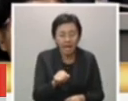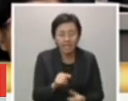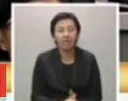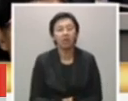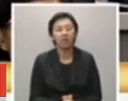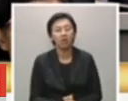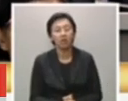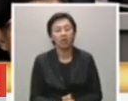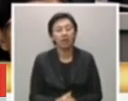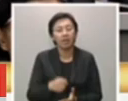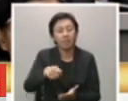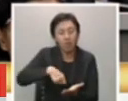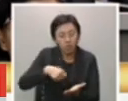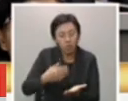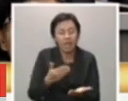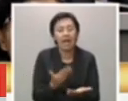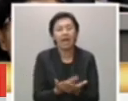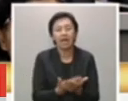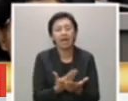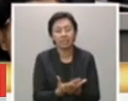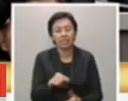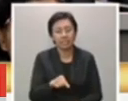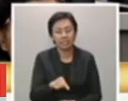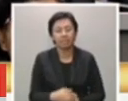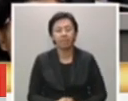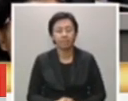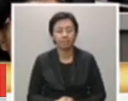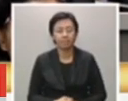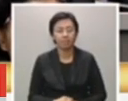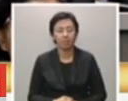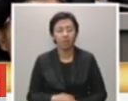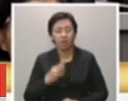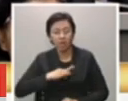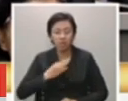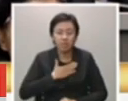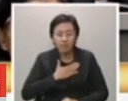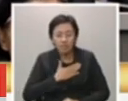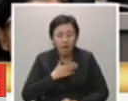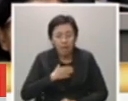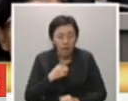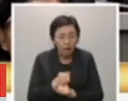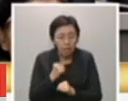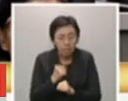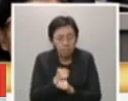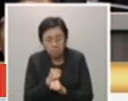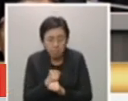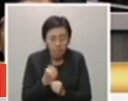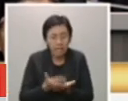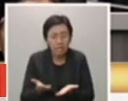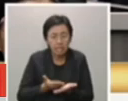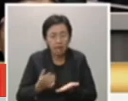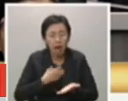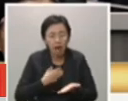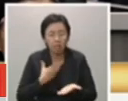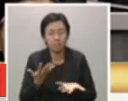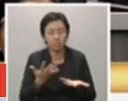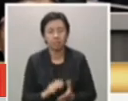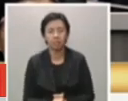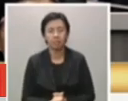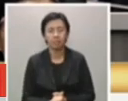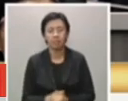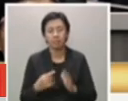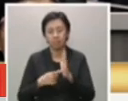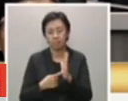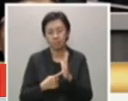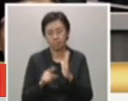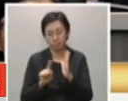ซื้อในอนาคตที่สำคัญมันไม่เกิดแรงจูงใจให้เกิดการใช้จ่ายมากขึ้นหมายความว่าอะไรอันนี้หมาย